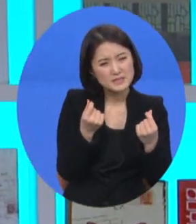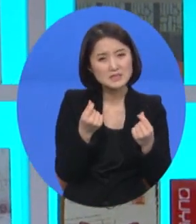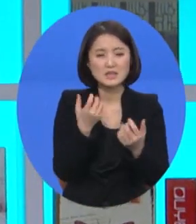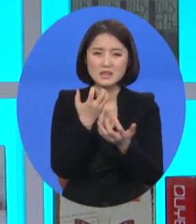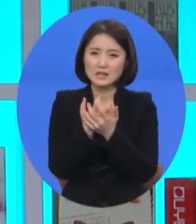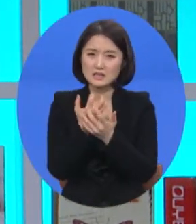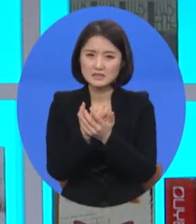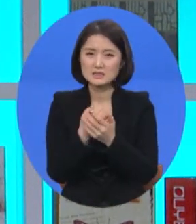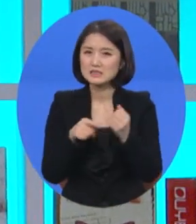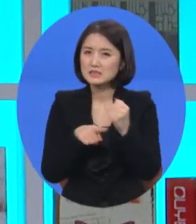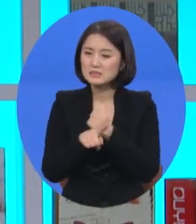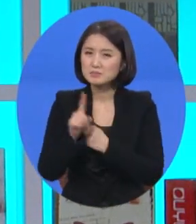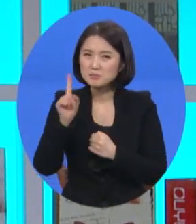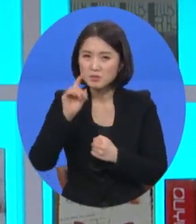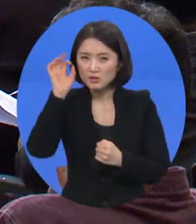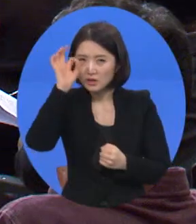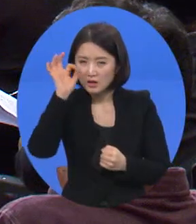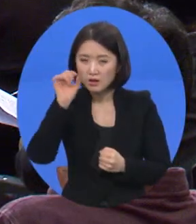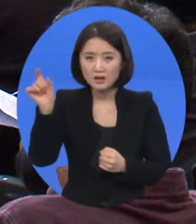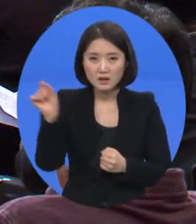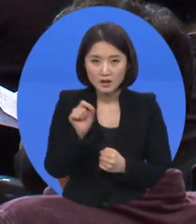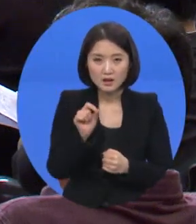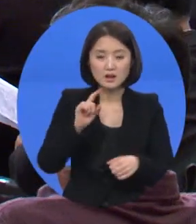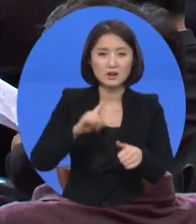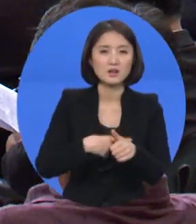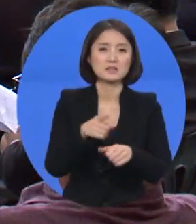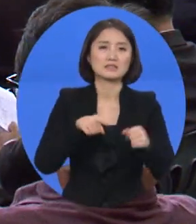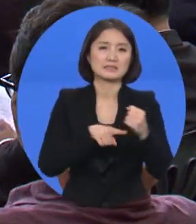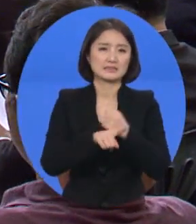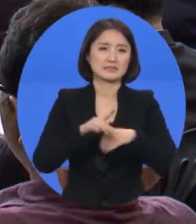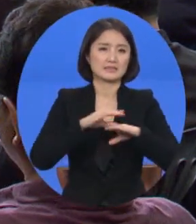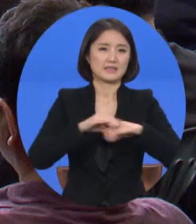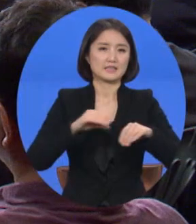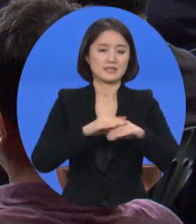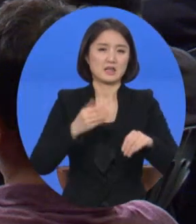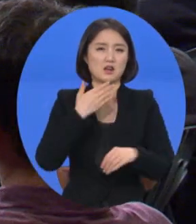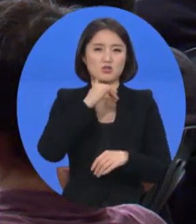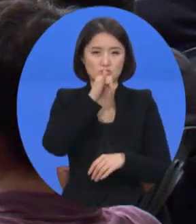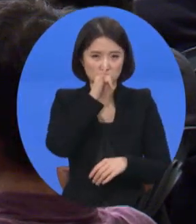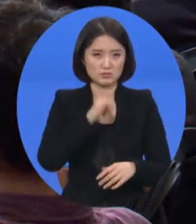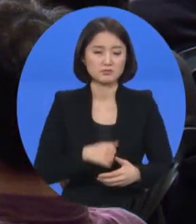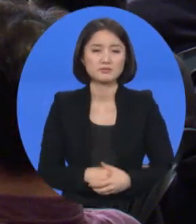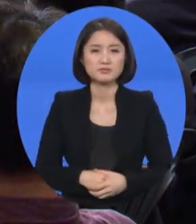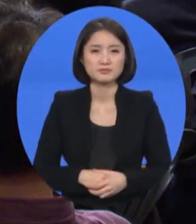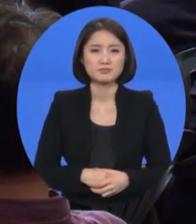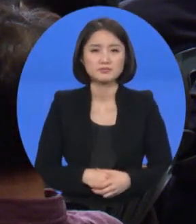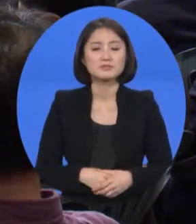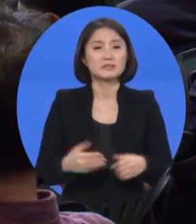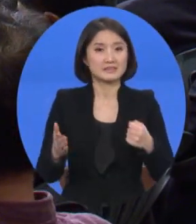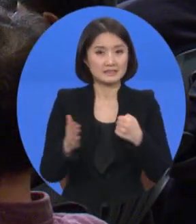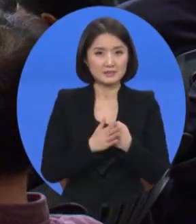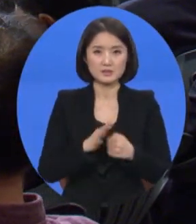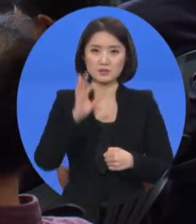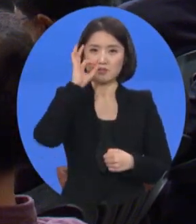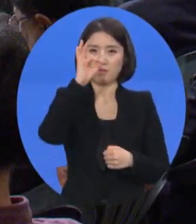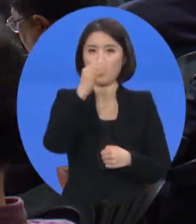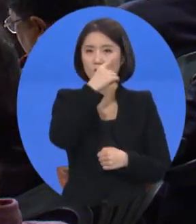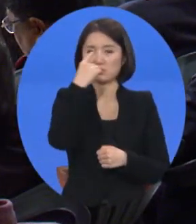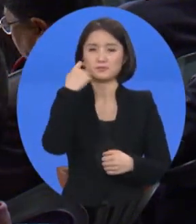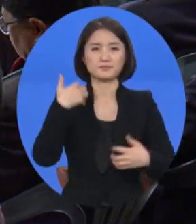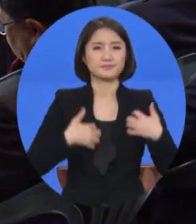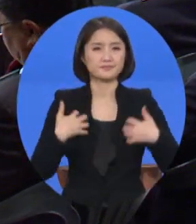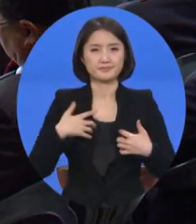잃는 키워드가 된다는 겁니다 보온은 그림이지만 읽어야 많이 그 그림을 그린 화가의 속뜻을